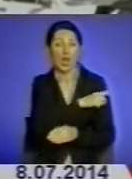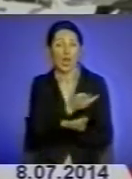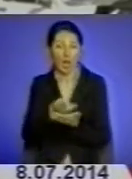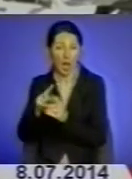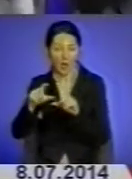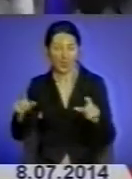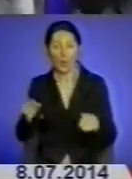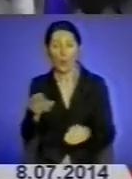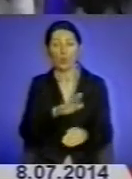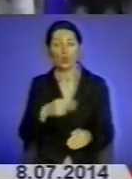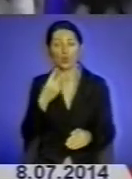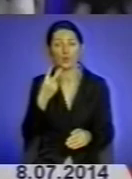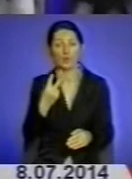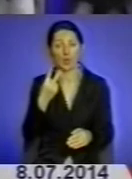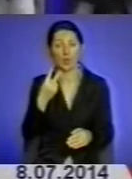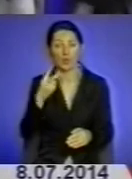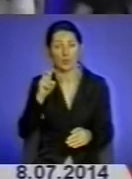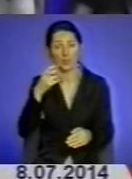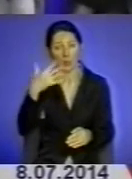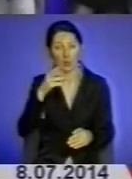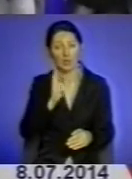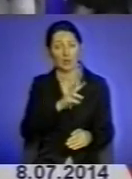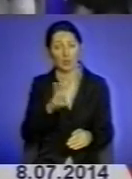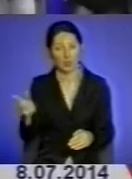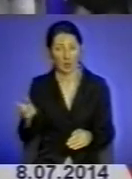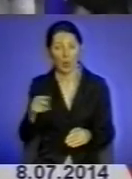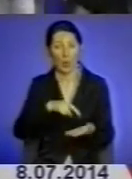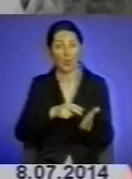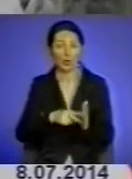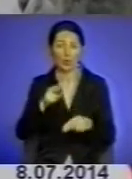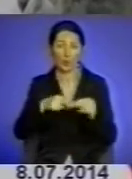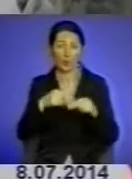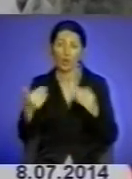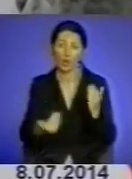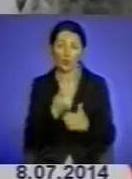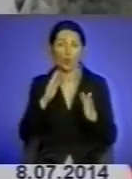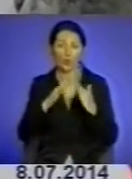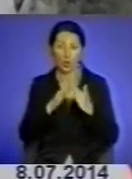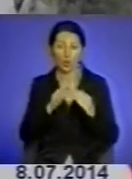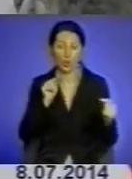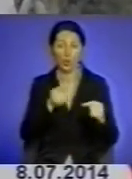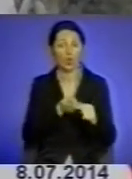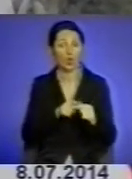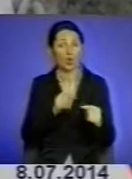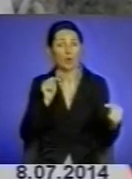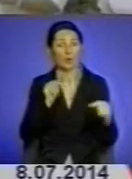250 квадратних метрів, за словами працівників, планують спорудити нову будівлю. Проти цього з відповідними